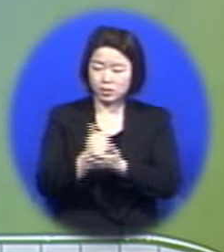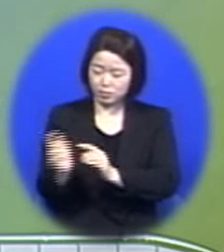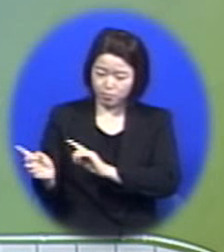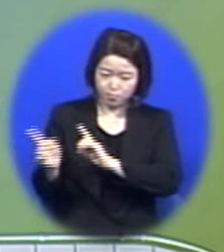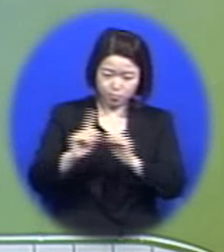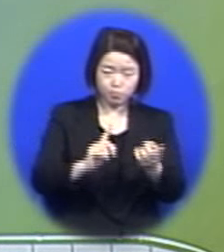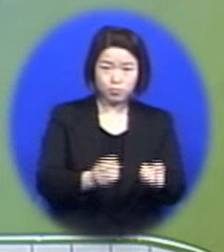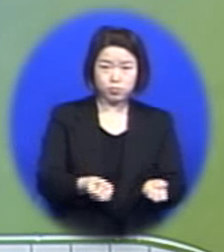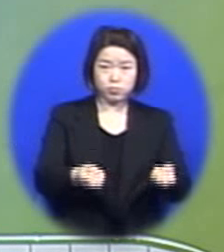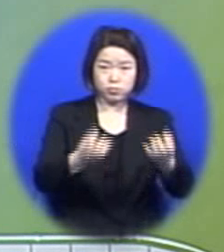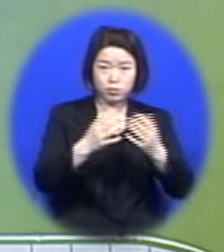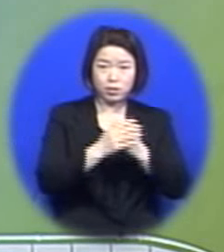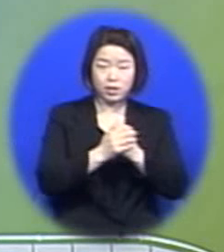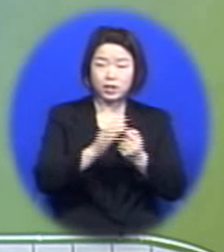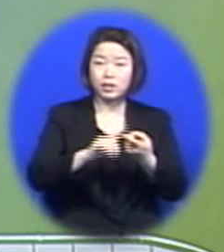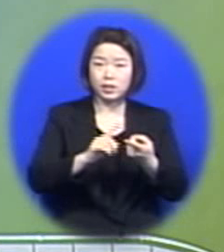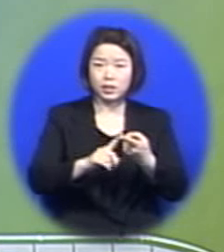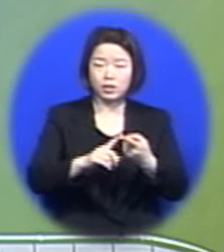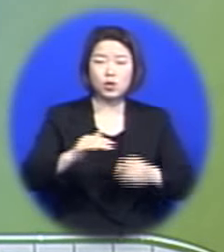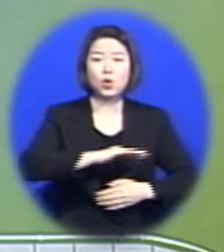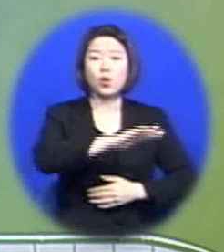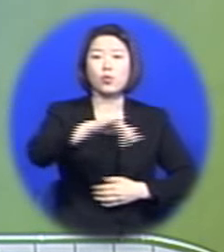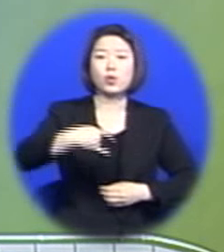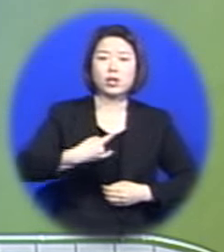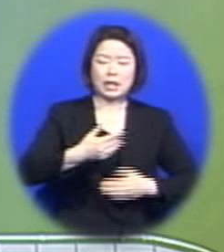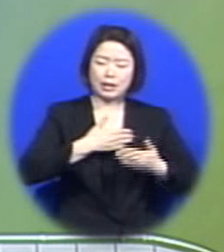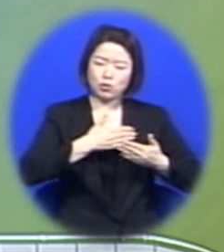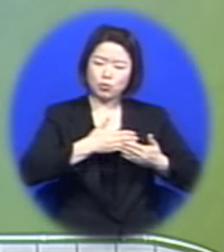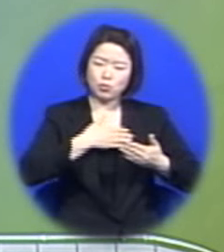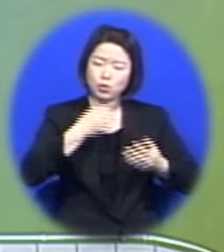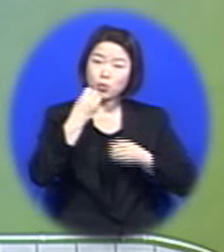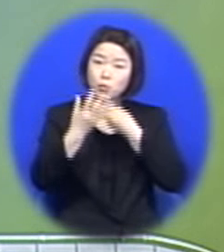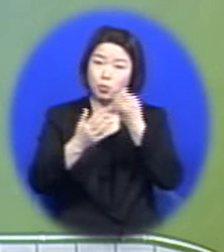우리에게 있어서 그렇게 두려운 고백이기도 합니다.